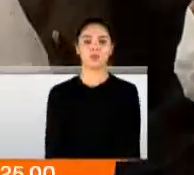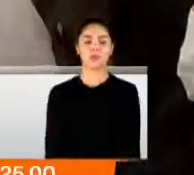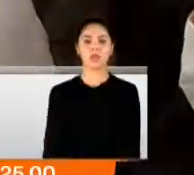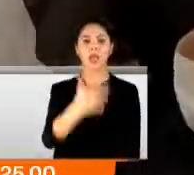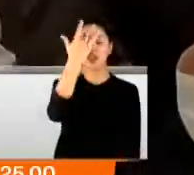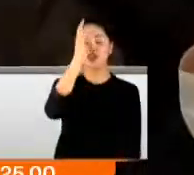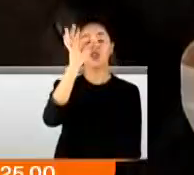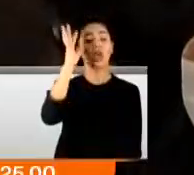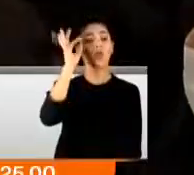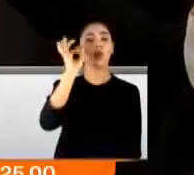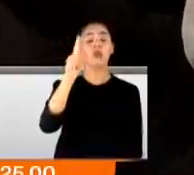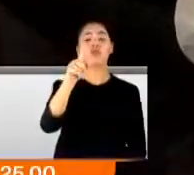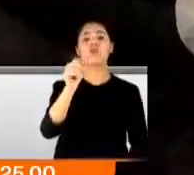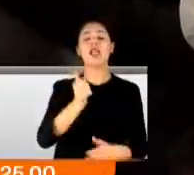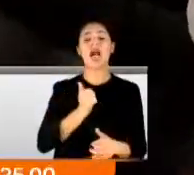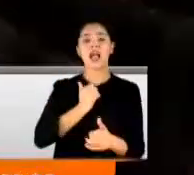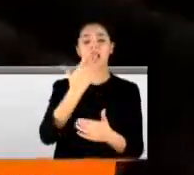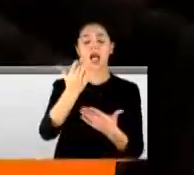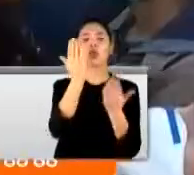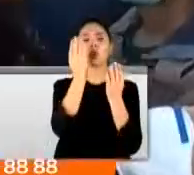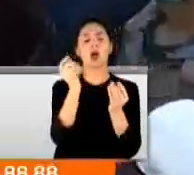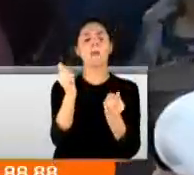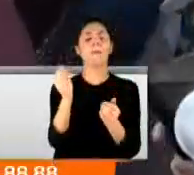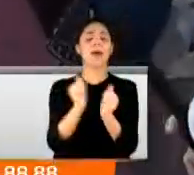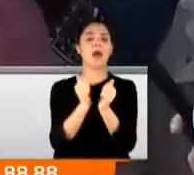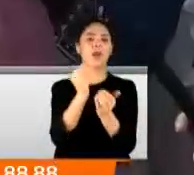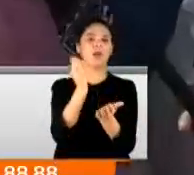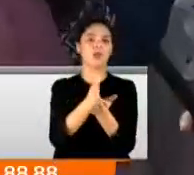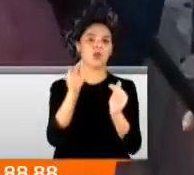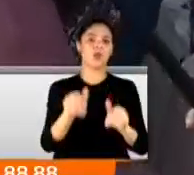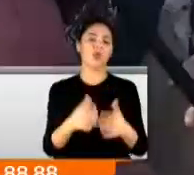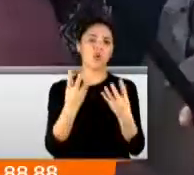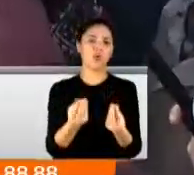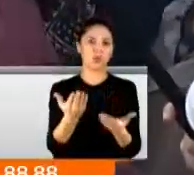Şehit Uzman Çavuş dualarla son yolculuğuna uğurlandı.